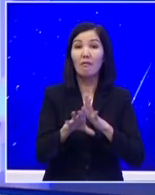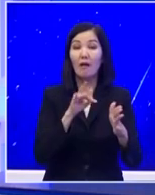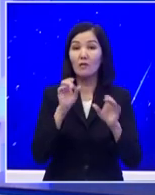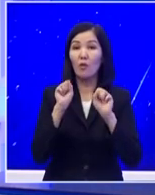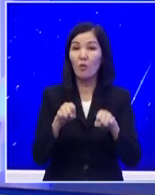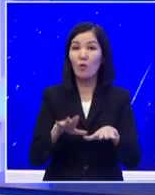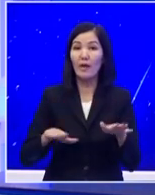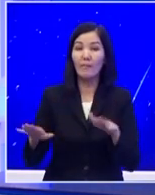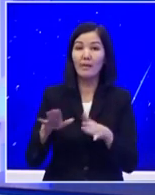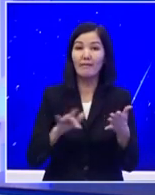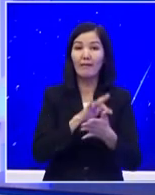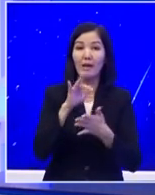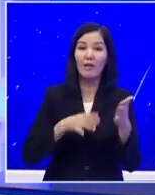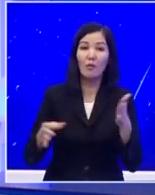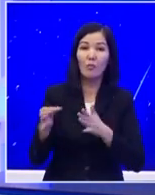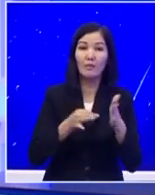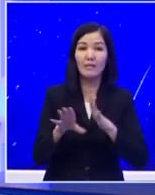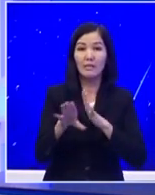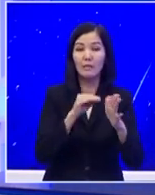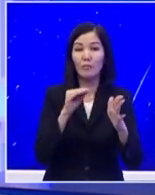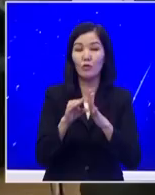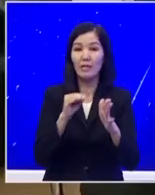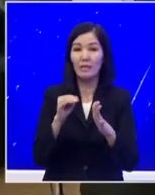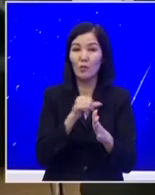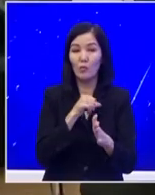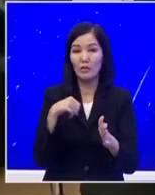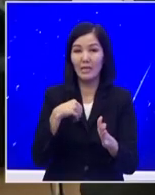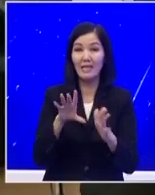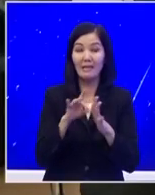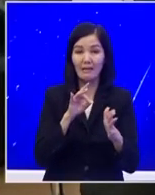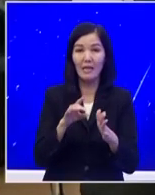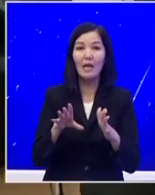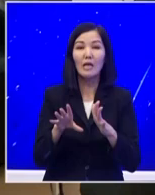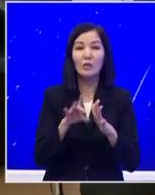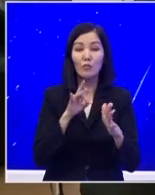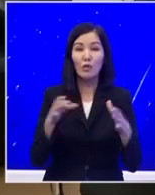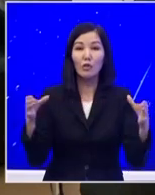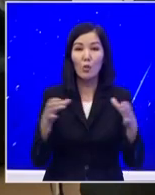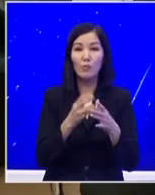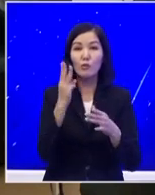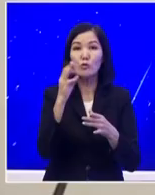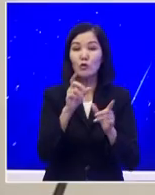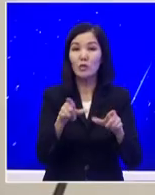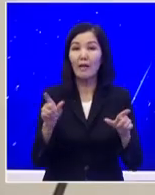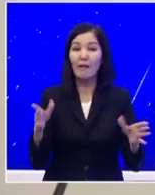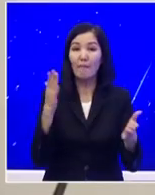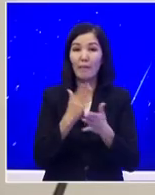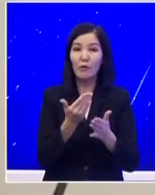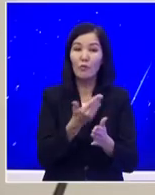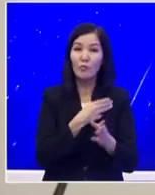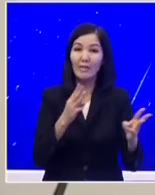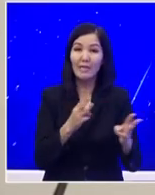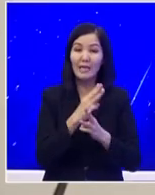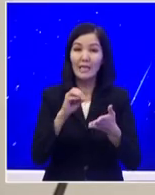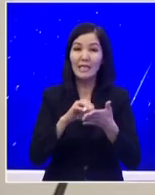құқығы аймақтағы аудандық, қалалық, облыстық мәслихат депутаттарына тиесілі. Депутаттық корпуста 300-ден аса адам бар.